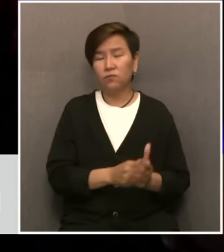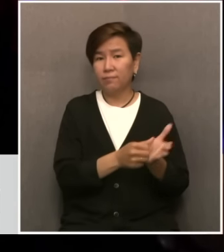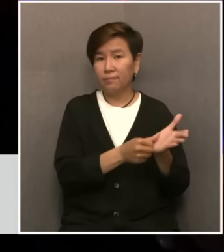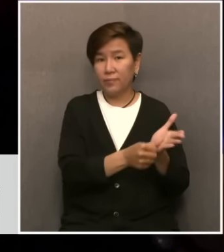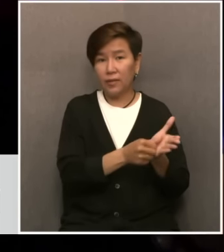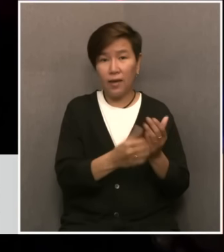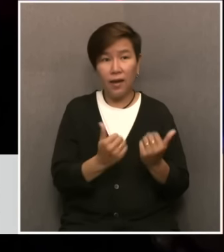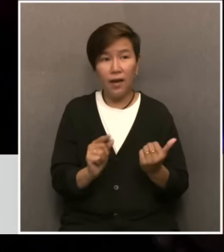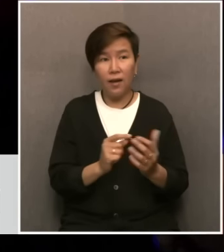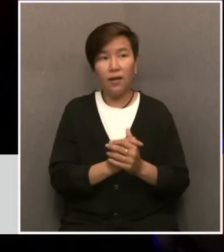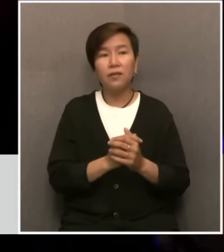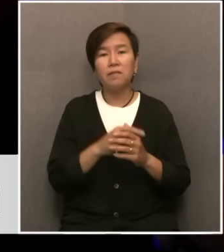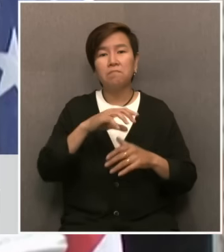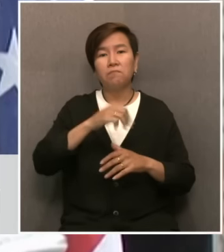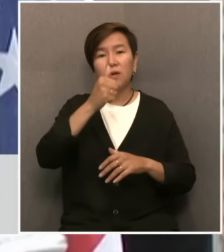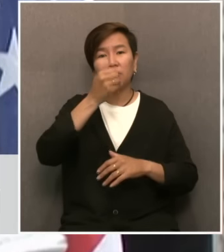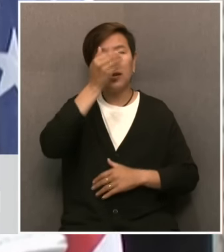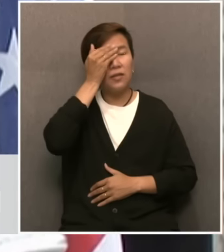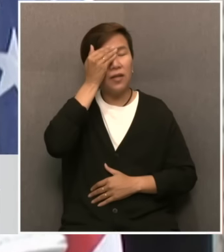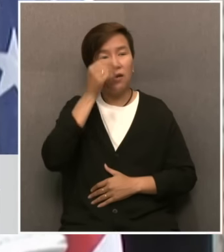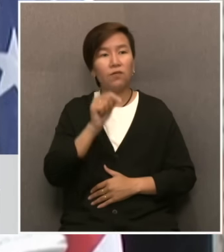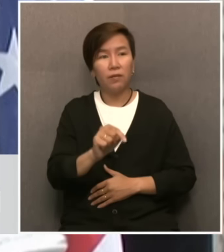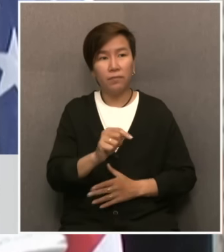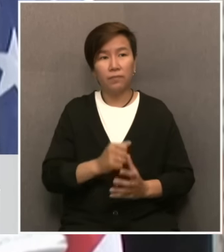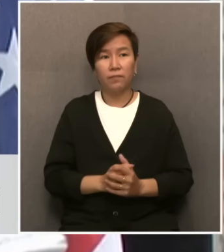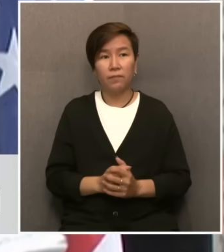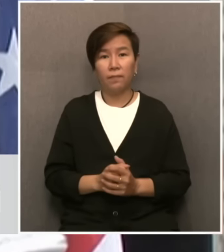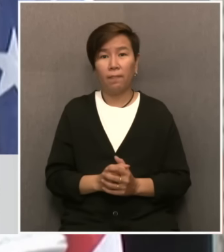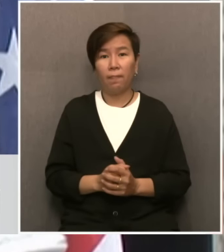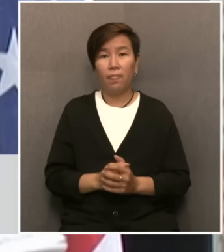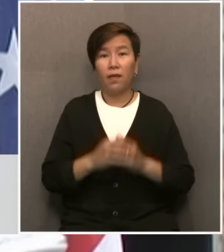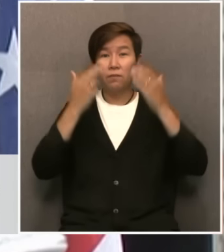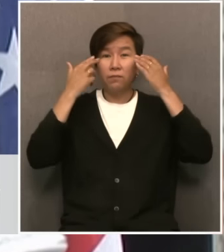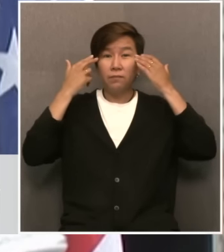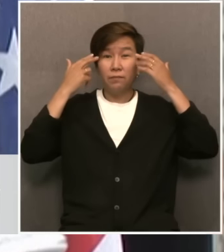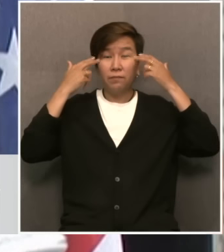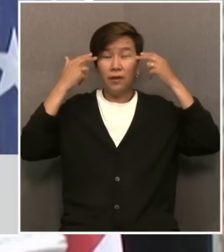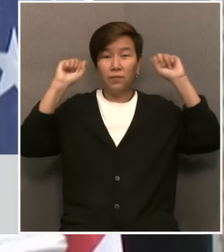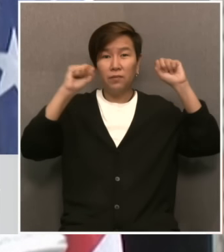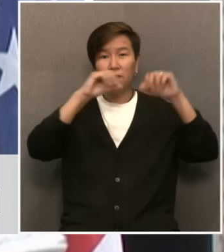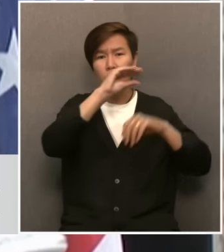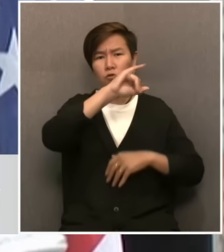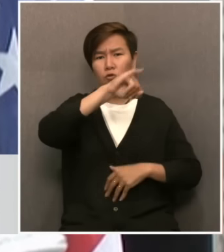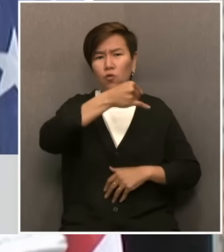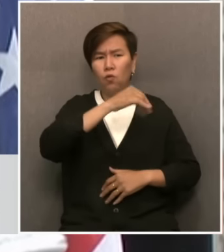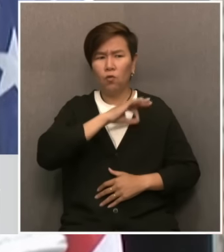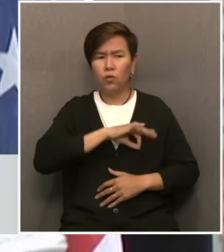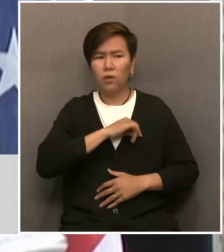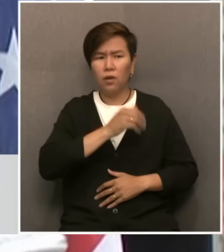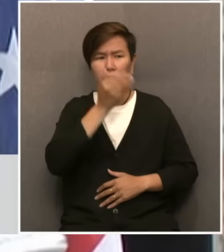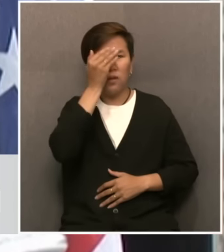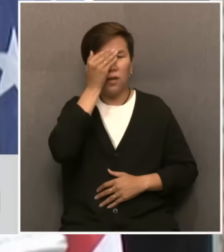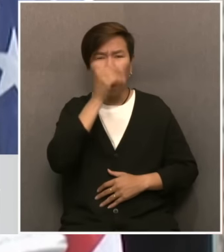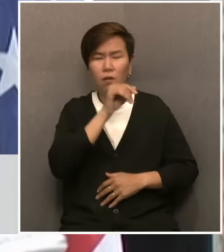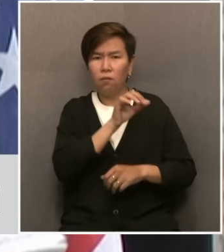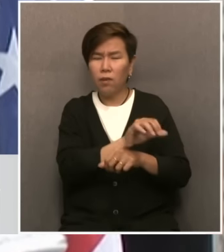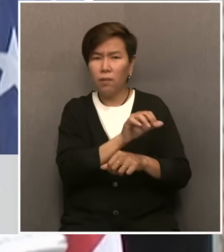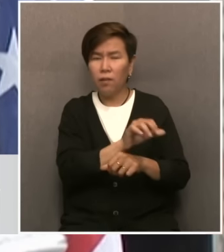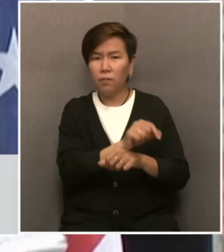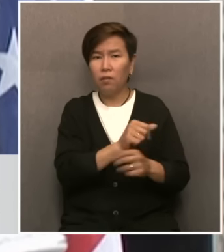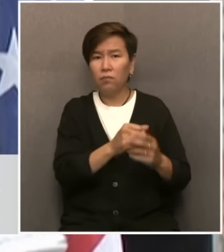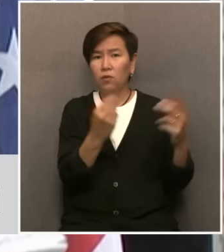องของอิสราเอลนะคะฮักคาบีเคยตำหนิประธานาธิบดีโจไบเดนที่กดดันอิสราเอลให้เผลามือในสงครามกาซาอย่าง